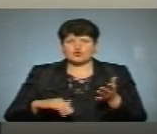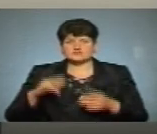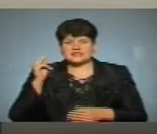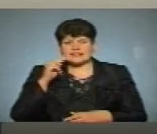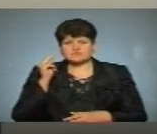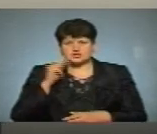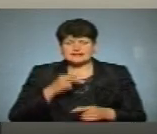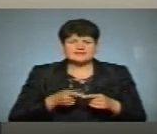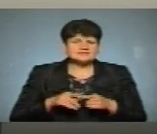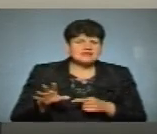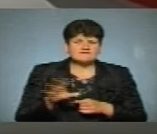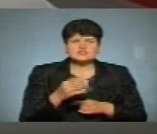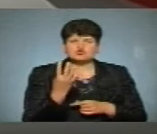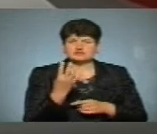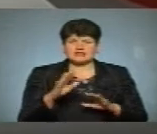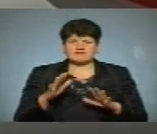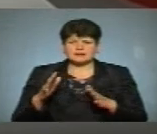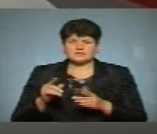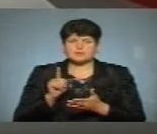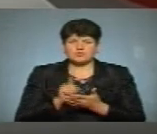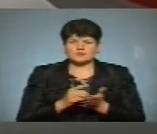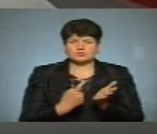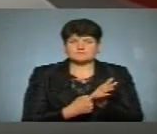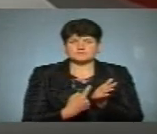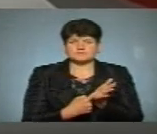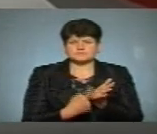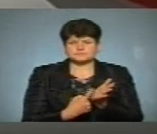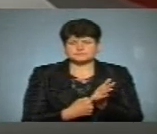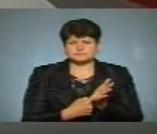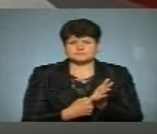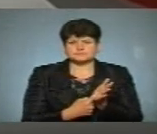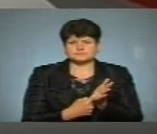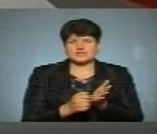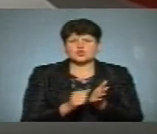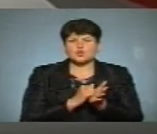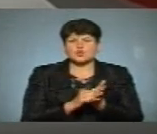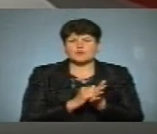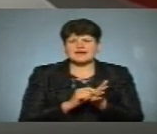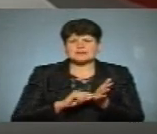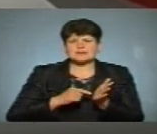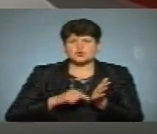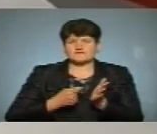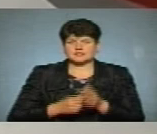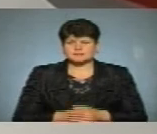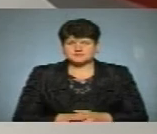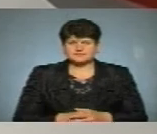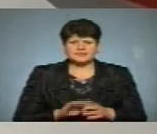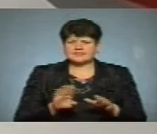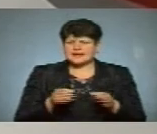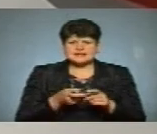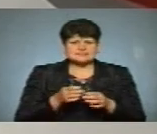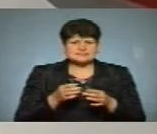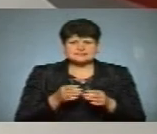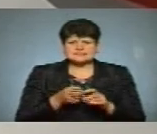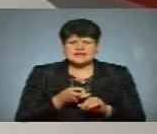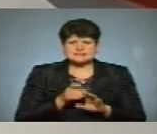навчання. Але ці всі чотири випадки, вони повинні бути підтверджені відповідними документами, довідками. Тобто, незалежно від того,